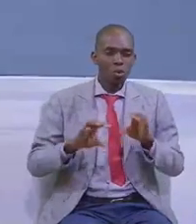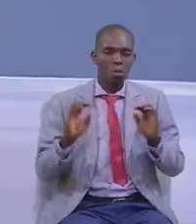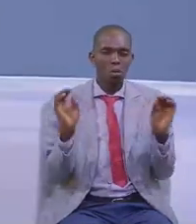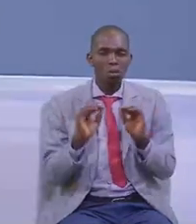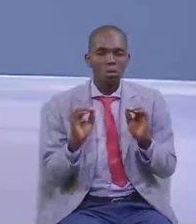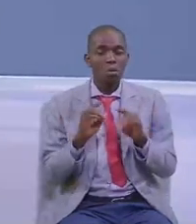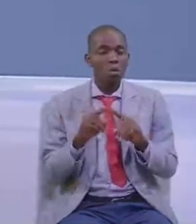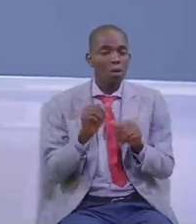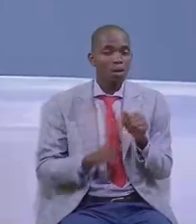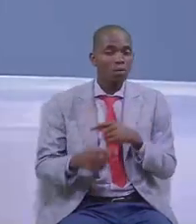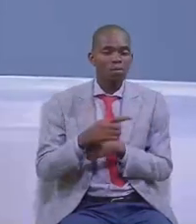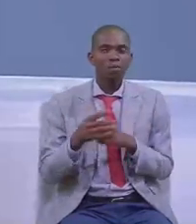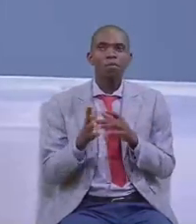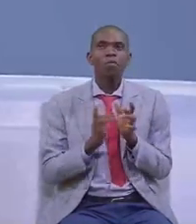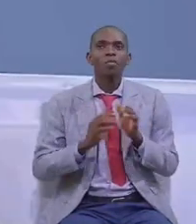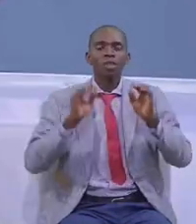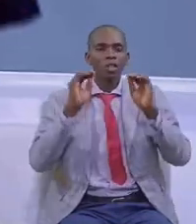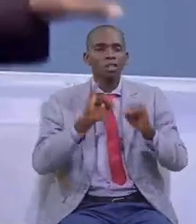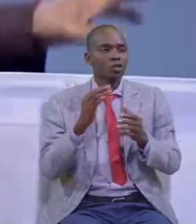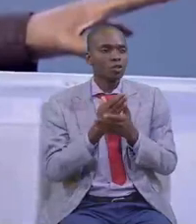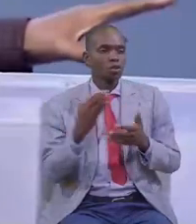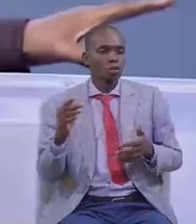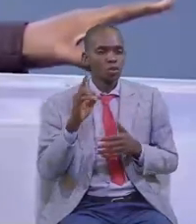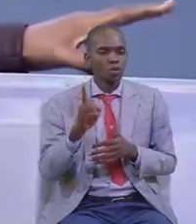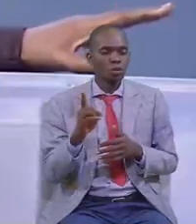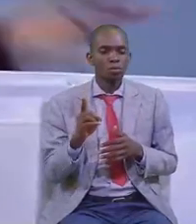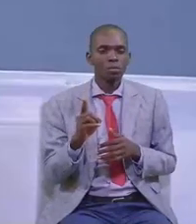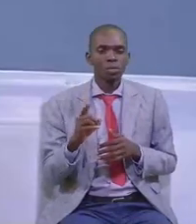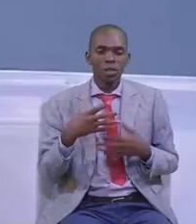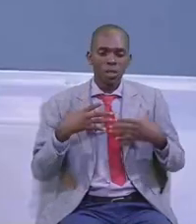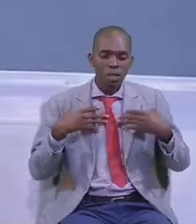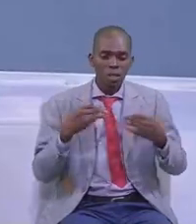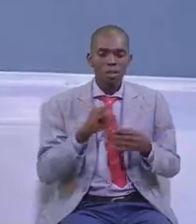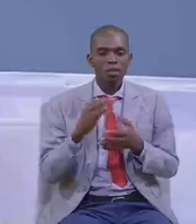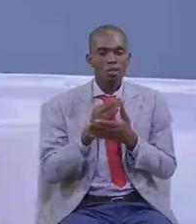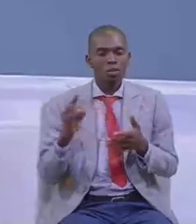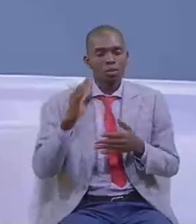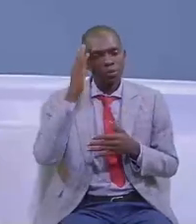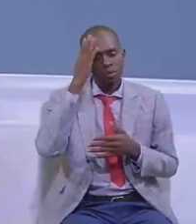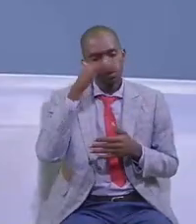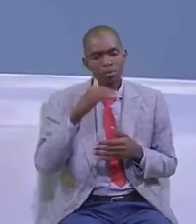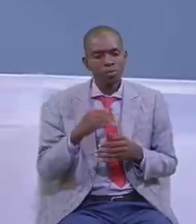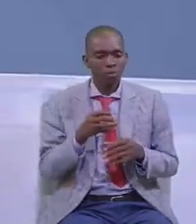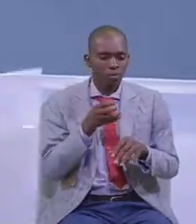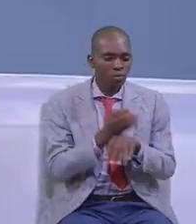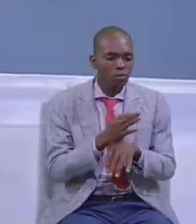prêchait à quelqu'un. Il guérissait quelqu'un. Il conseillait quelqu'un.